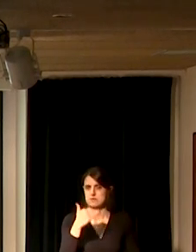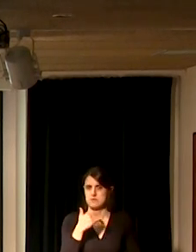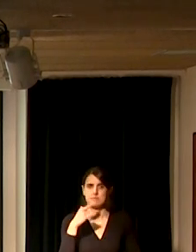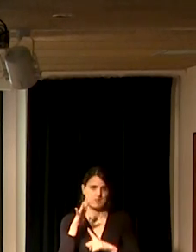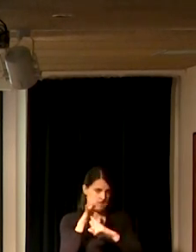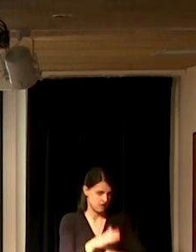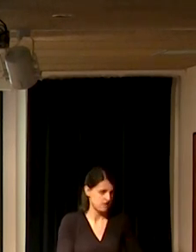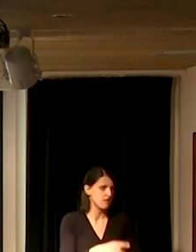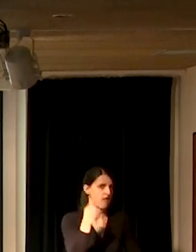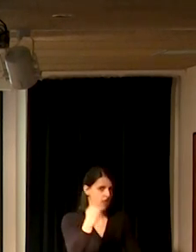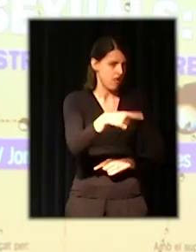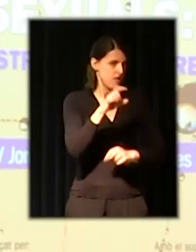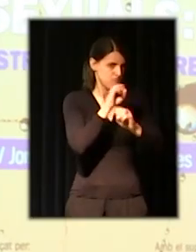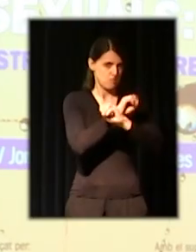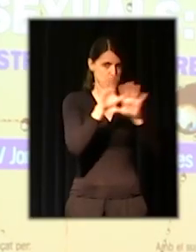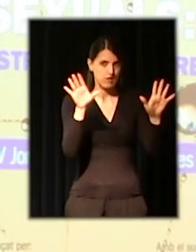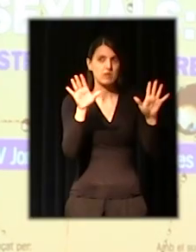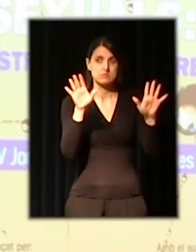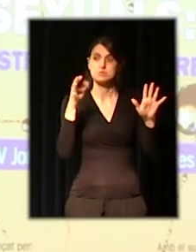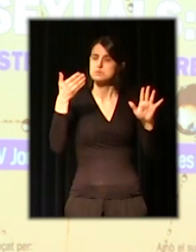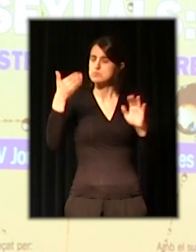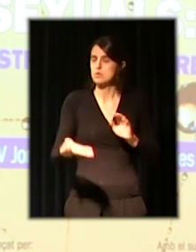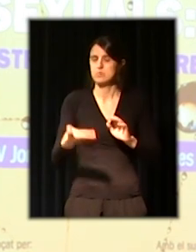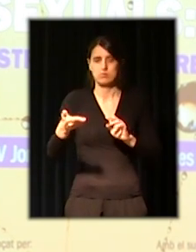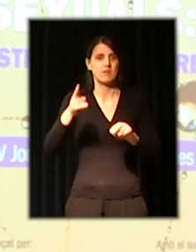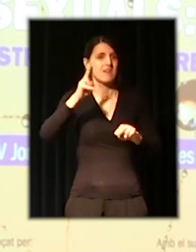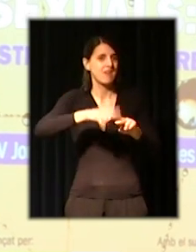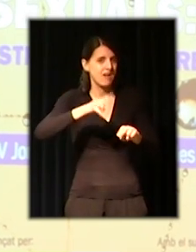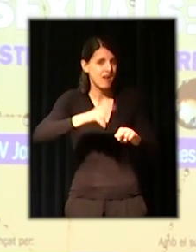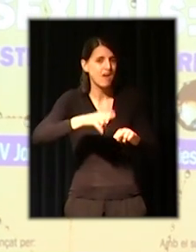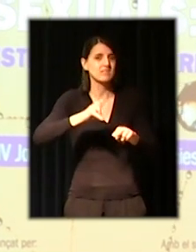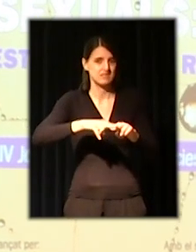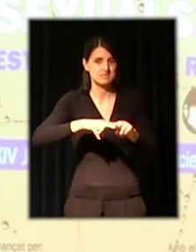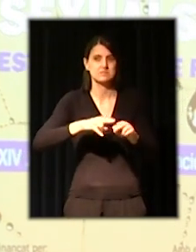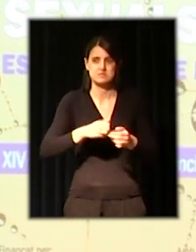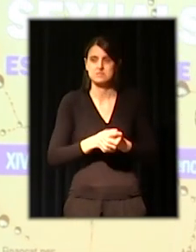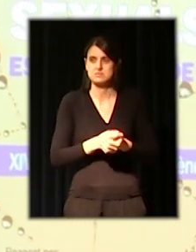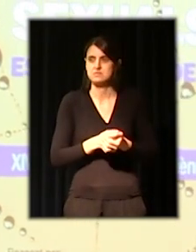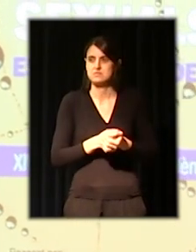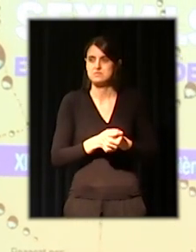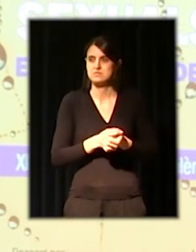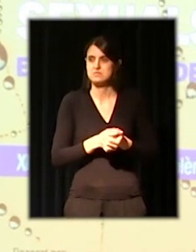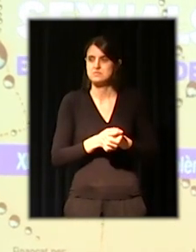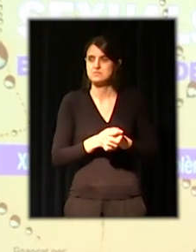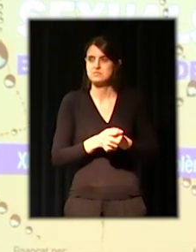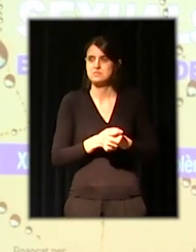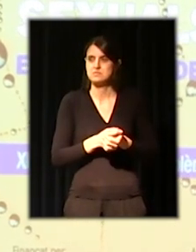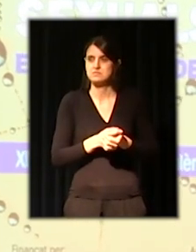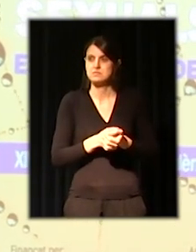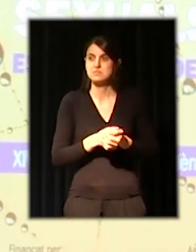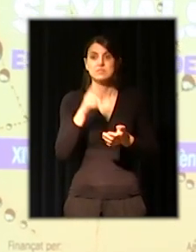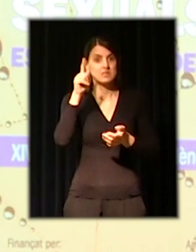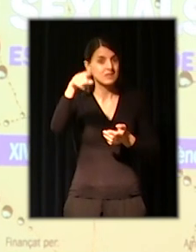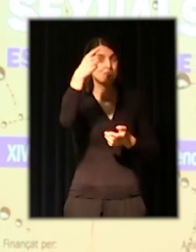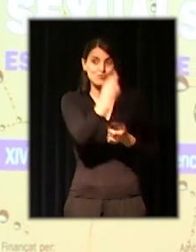és, i per tant està bé de fer actes, està bé de què en parlem, està bé de que anem també tots plegats